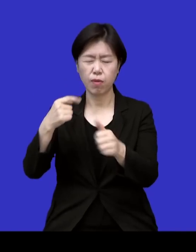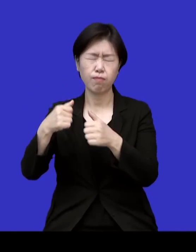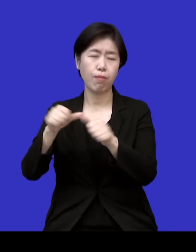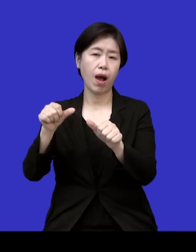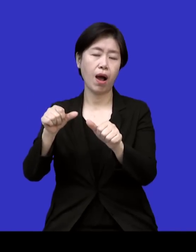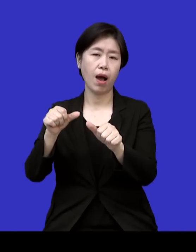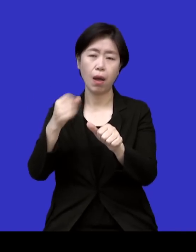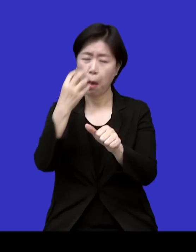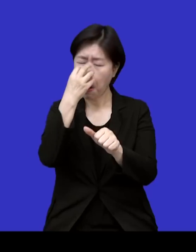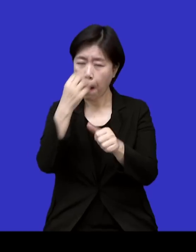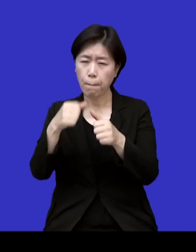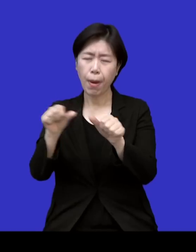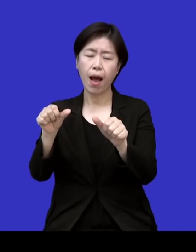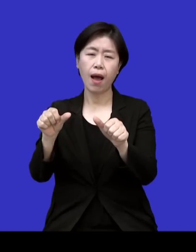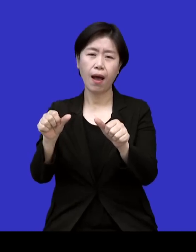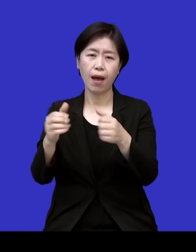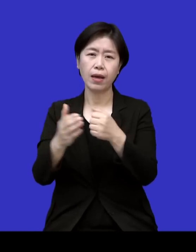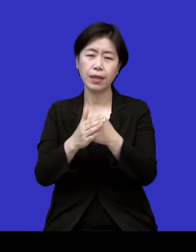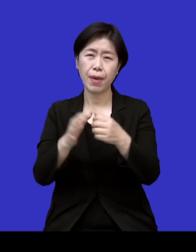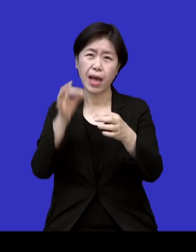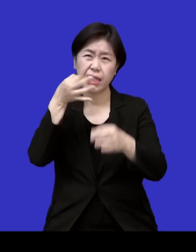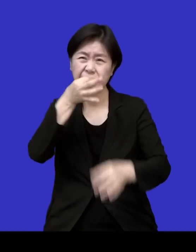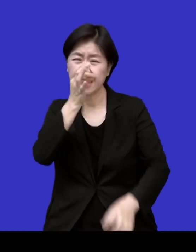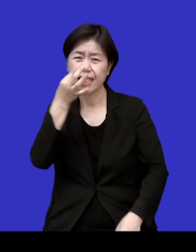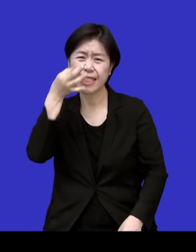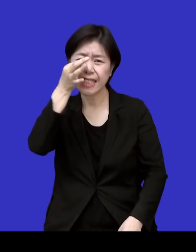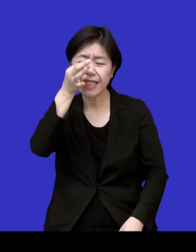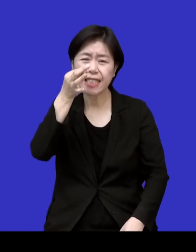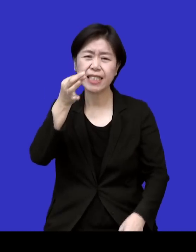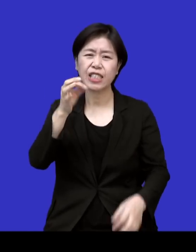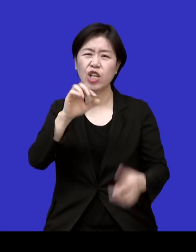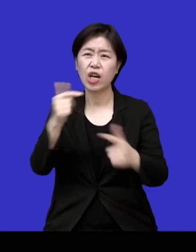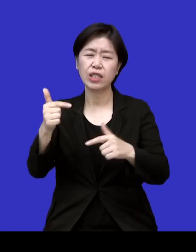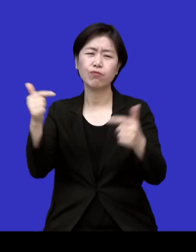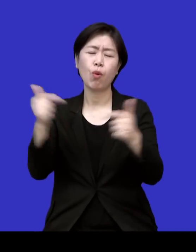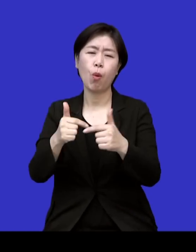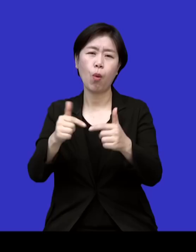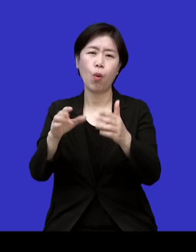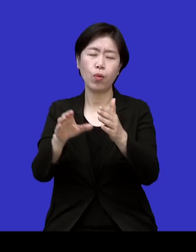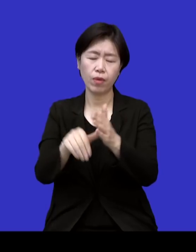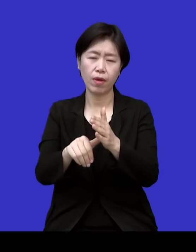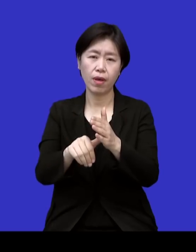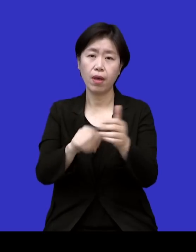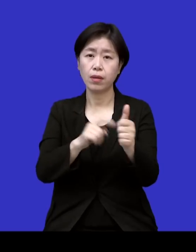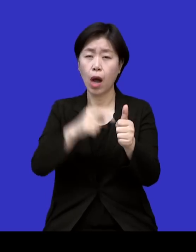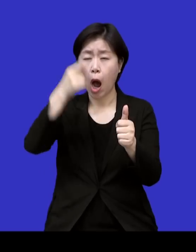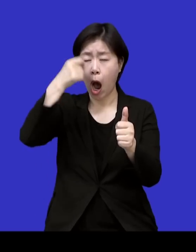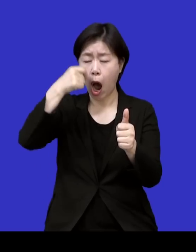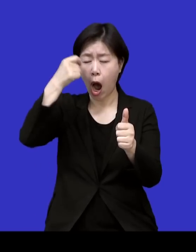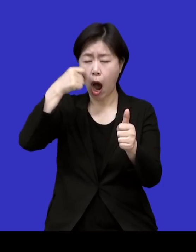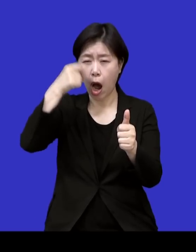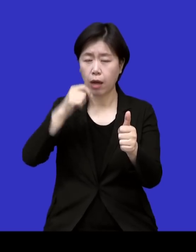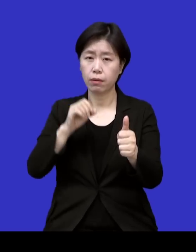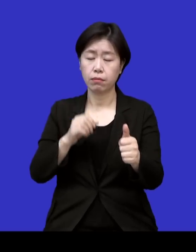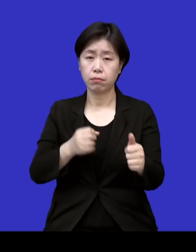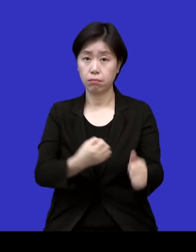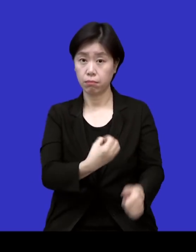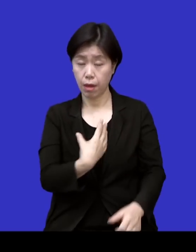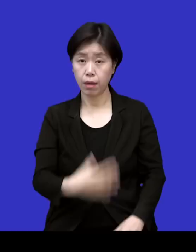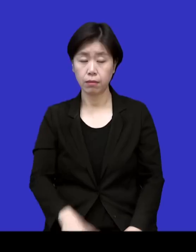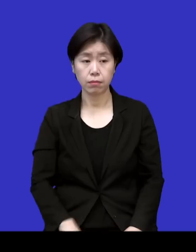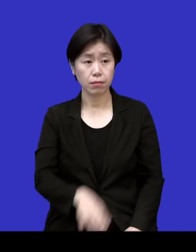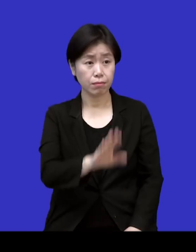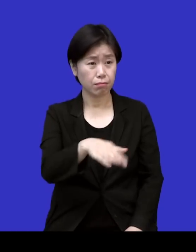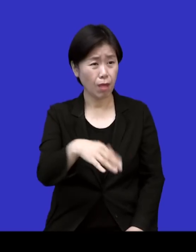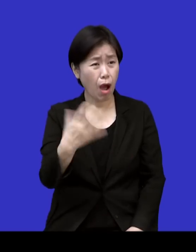이제 그걸 생으로 이제 막 꼬매면서 그래서 나 그때 너무 울었어 그래요. 그래서 아파서 울었어 이제 이랬더니